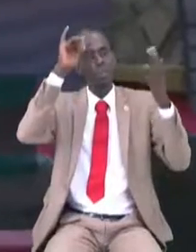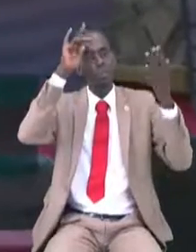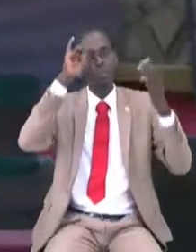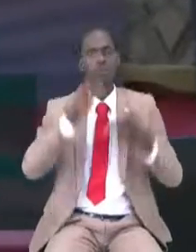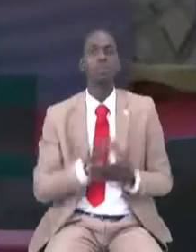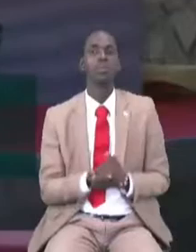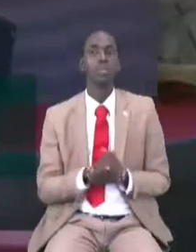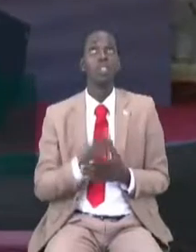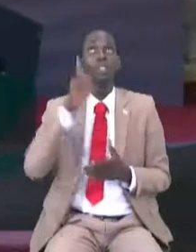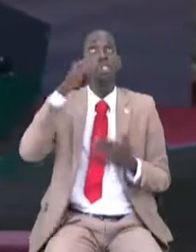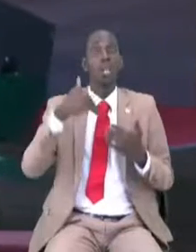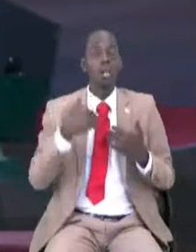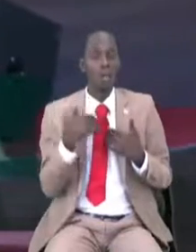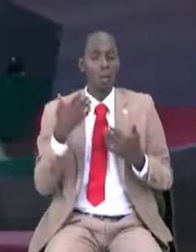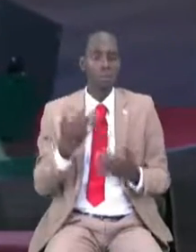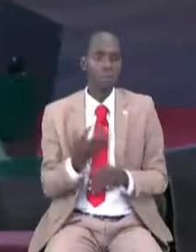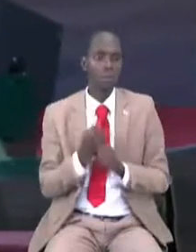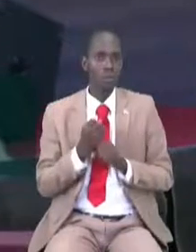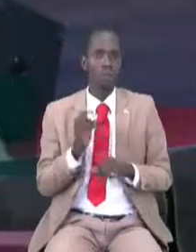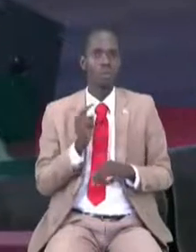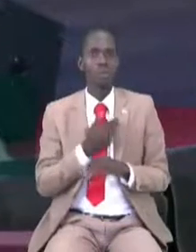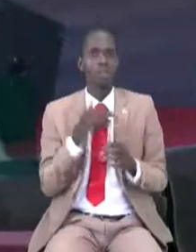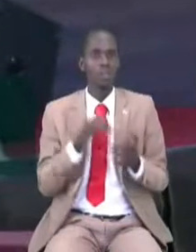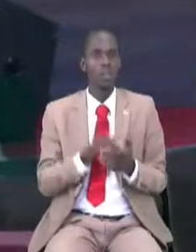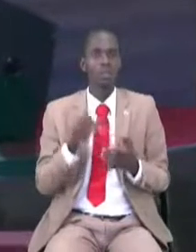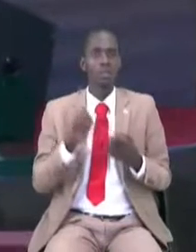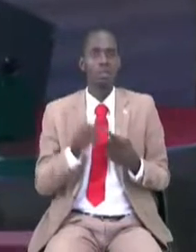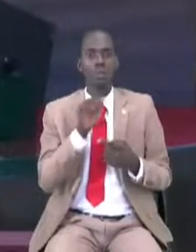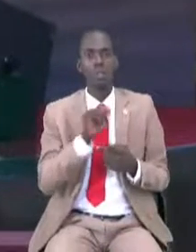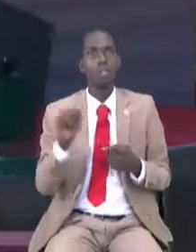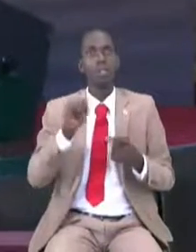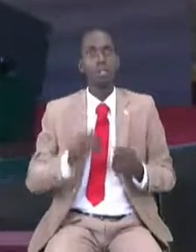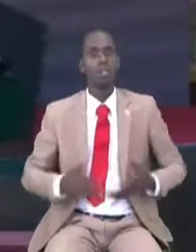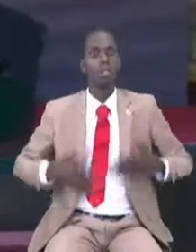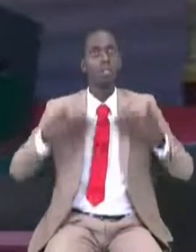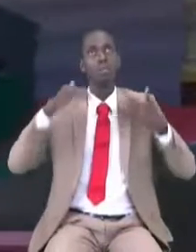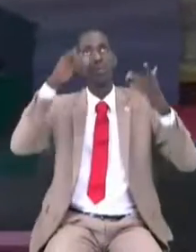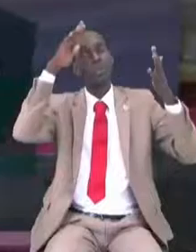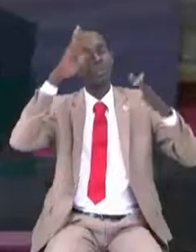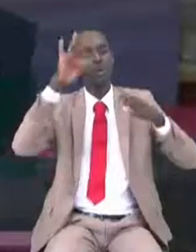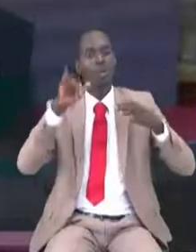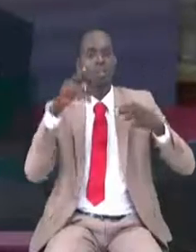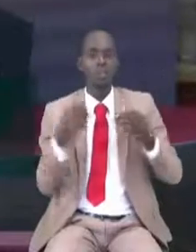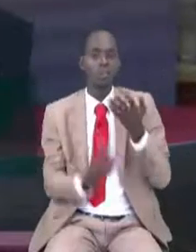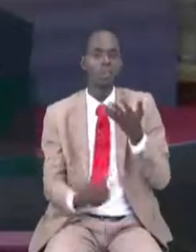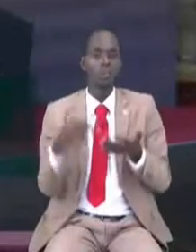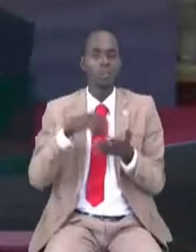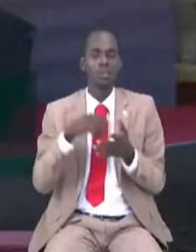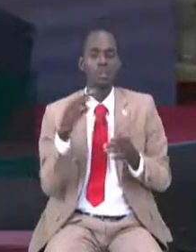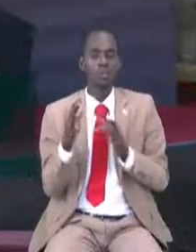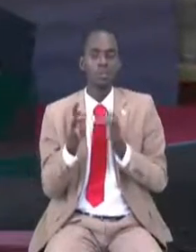Par la résurrection de Jésus-Christ d'entre les morts. Et le verset 4 nous